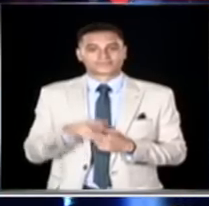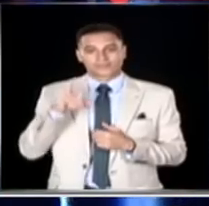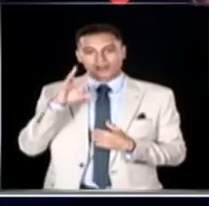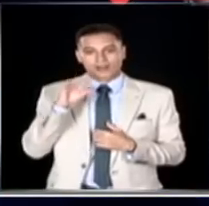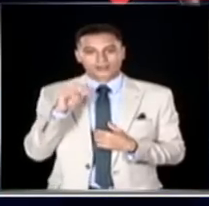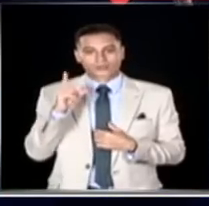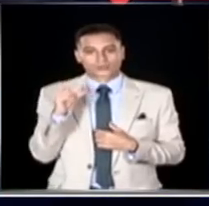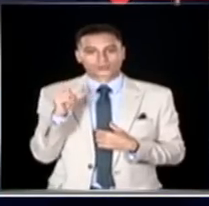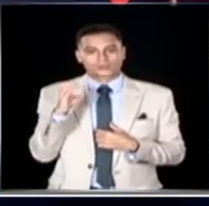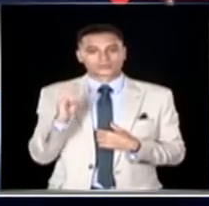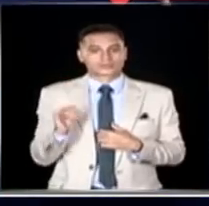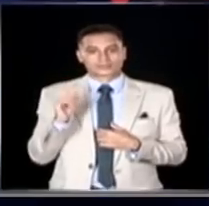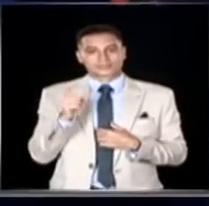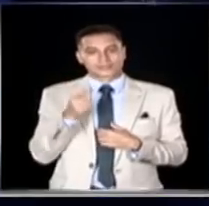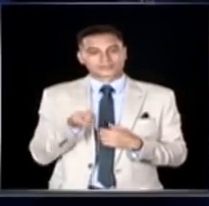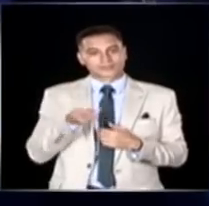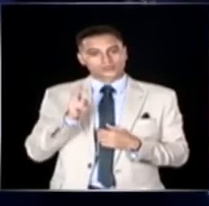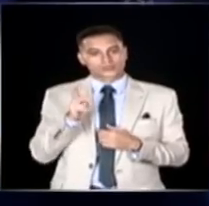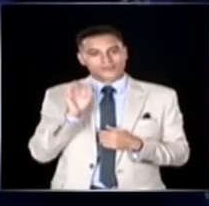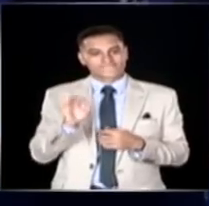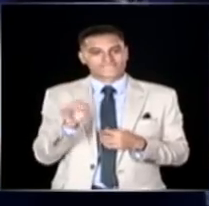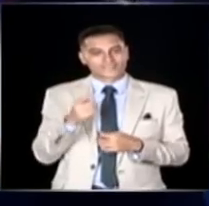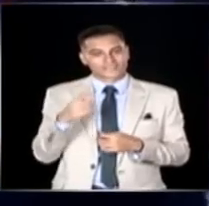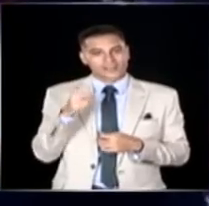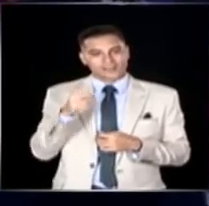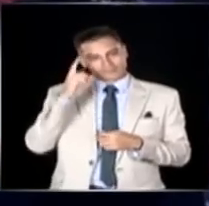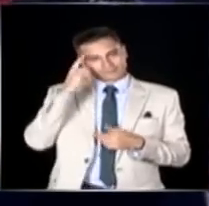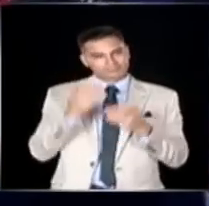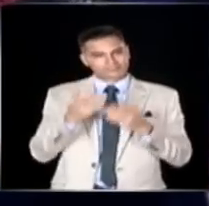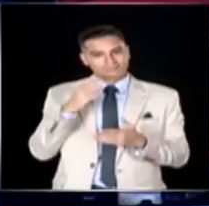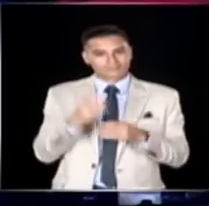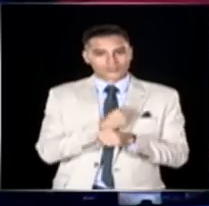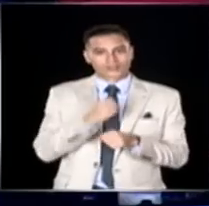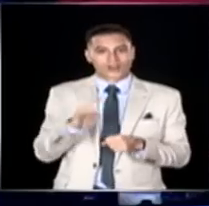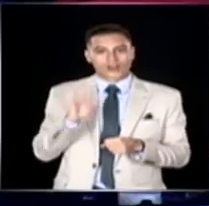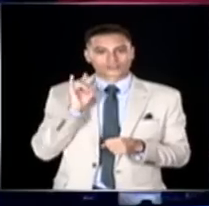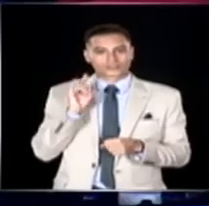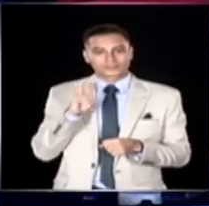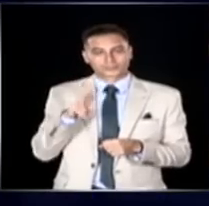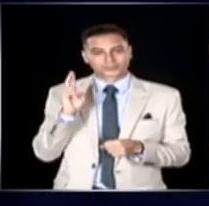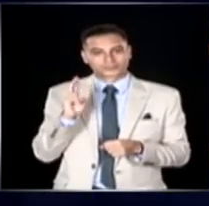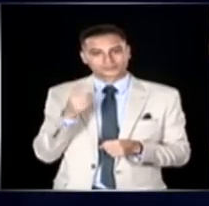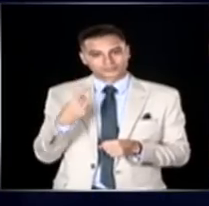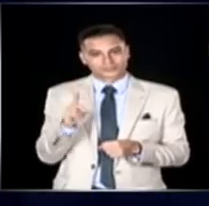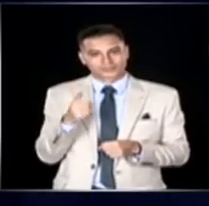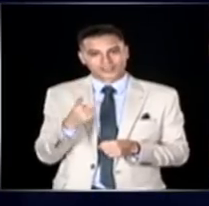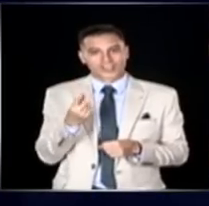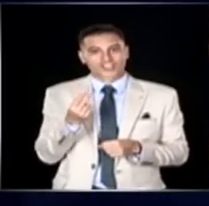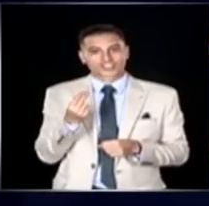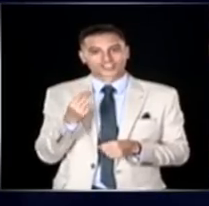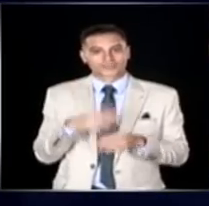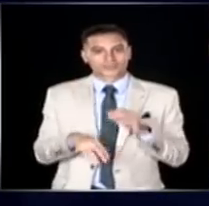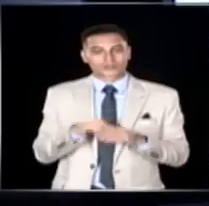الهيدروجين يا وجيه يا محظوظ، خدت الريسك وخدت العشر نقط. انتوا خدتوا 20